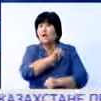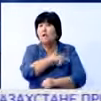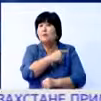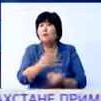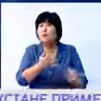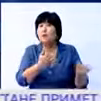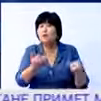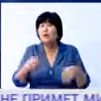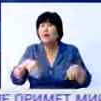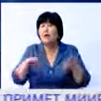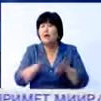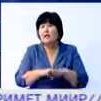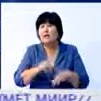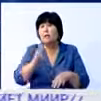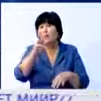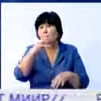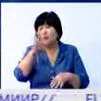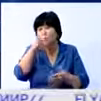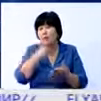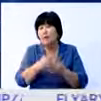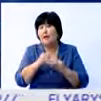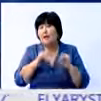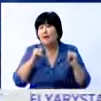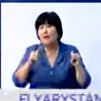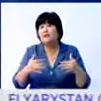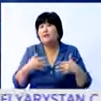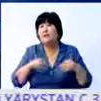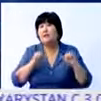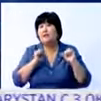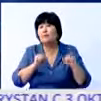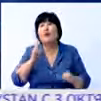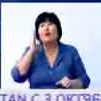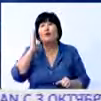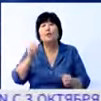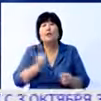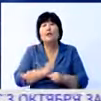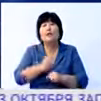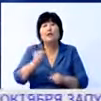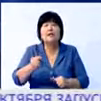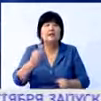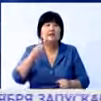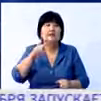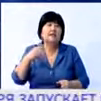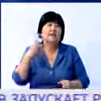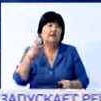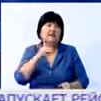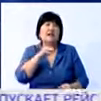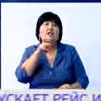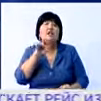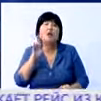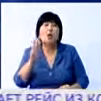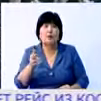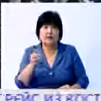услуг. В рамках трехлетнего бюджета на развитие системы здравоохранения будет направлено 2,3 триллиона